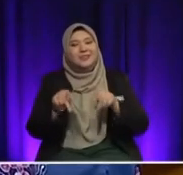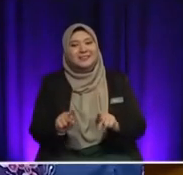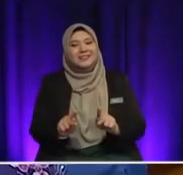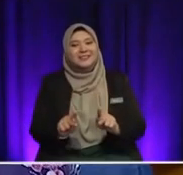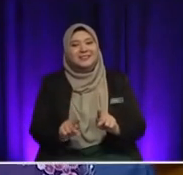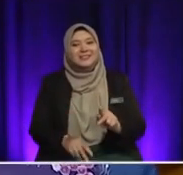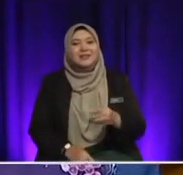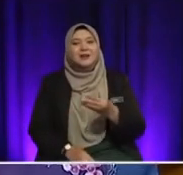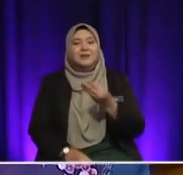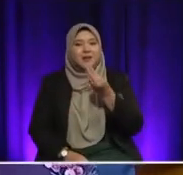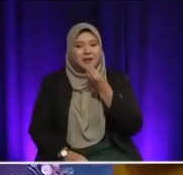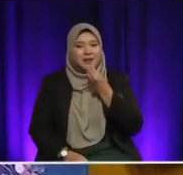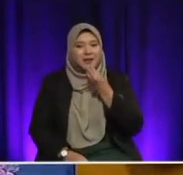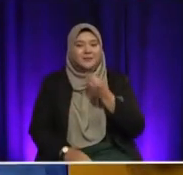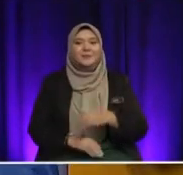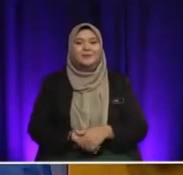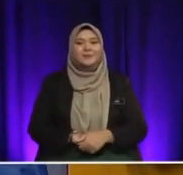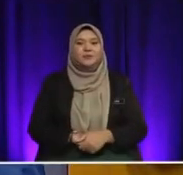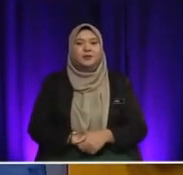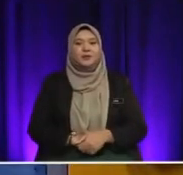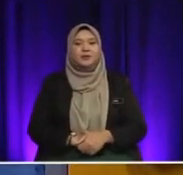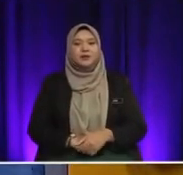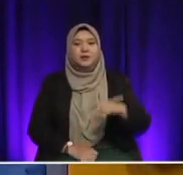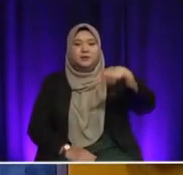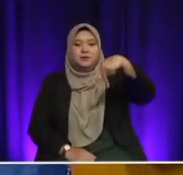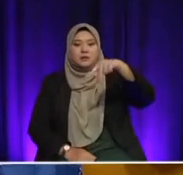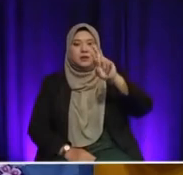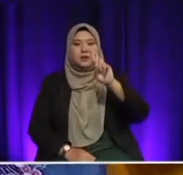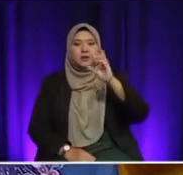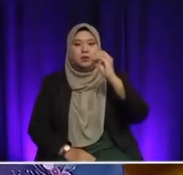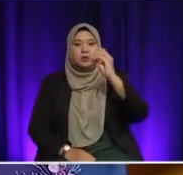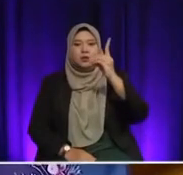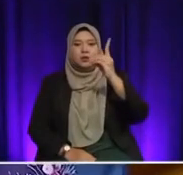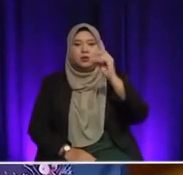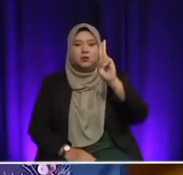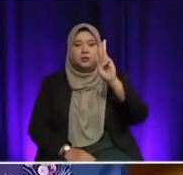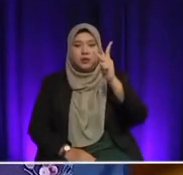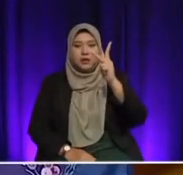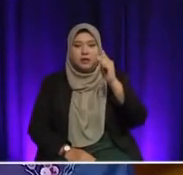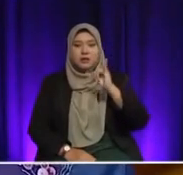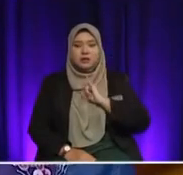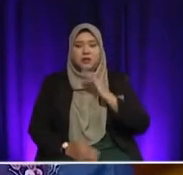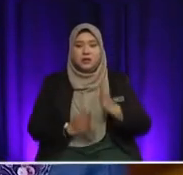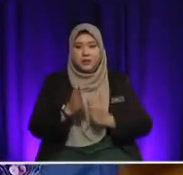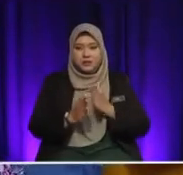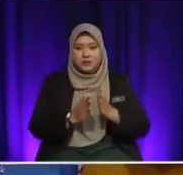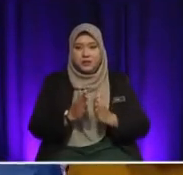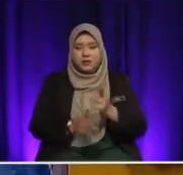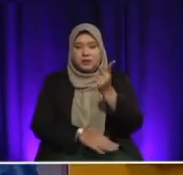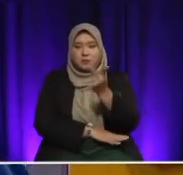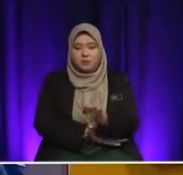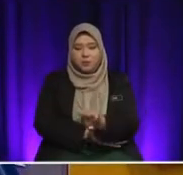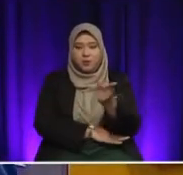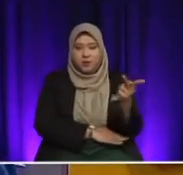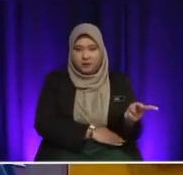nota untuk tiga produk. Okey, tiga produk. Yang pertama kita ada keropok leko. Kita tengok kat situ pemprosesan